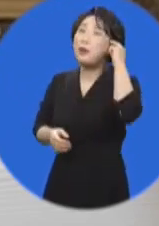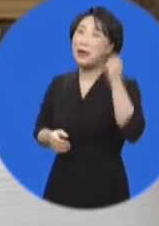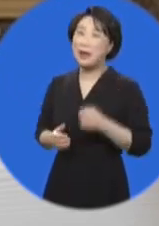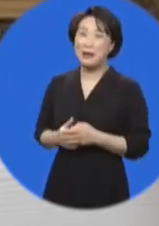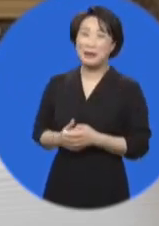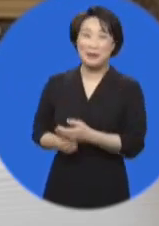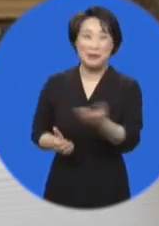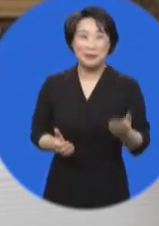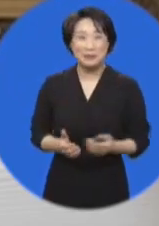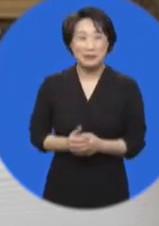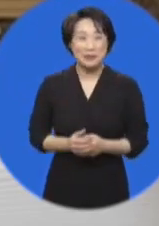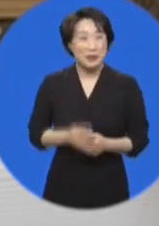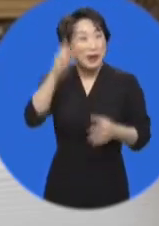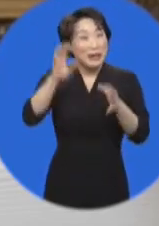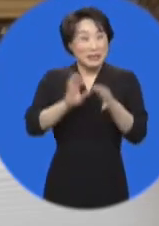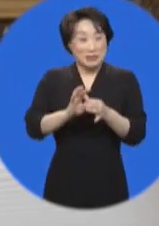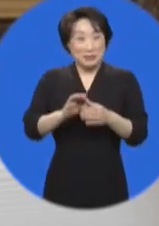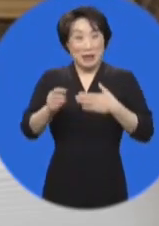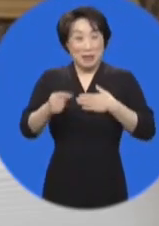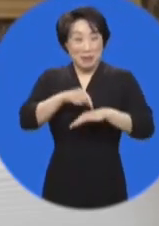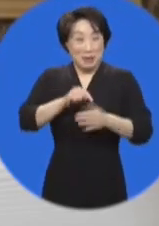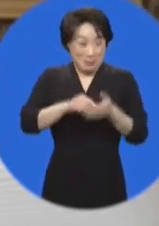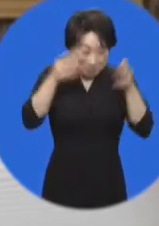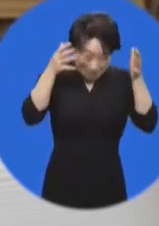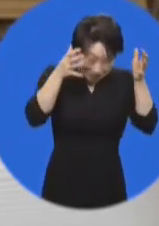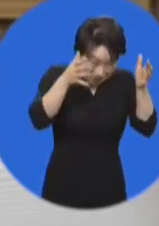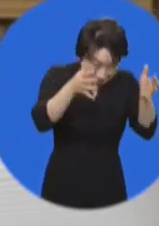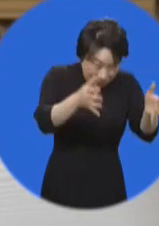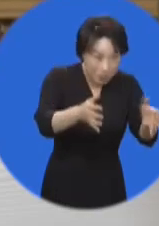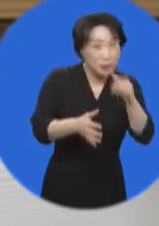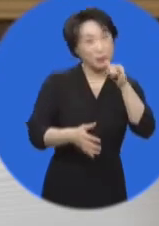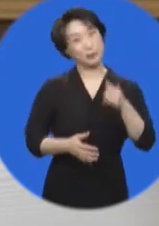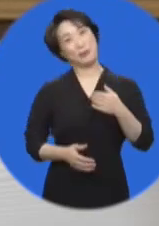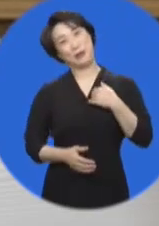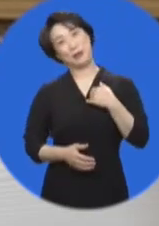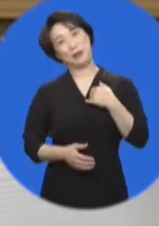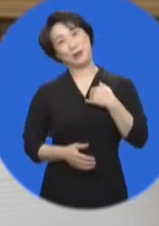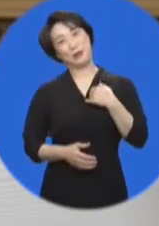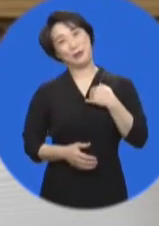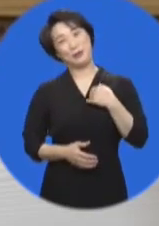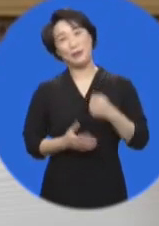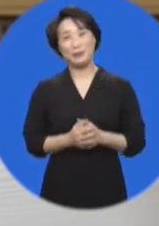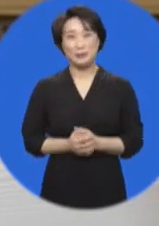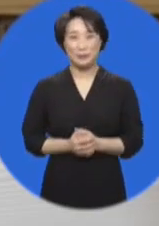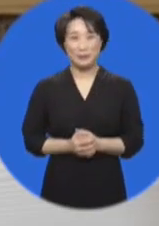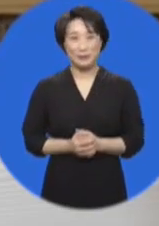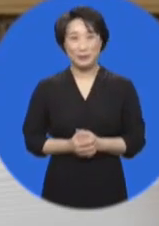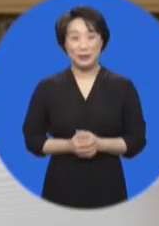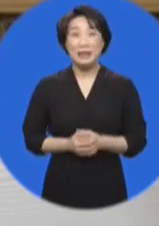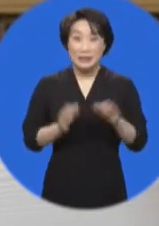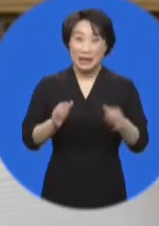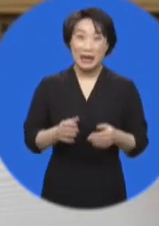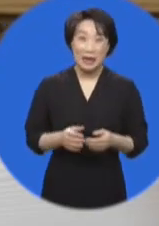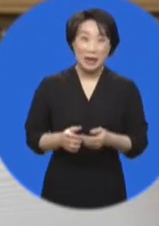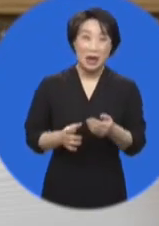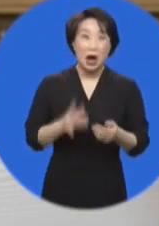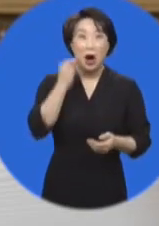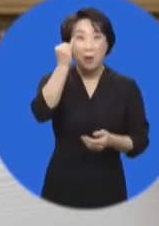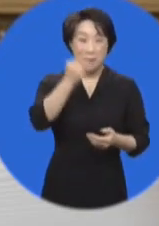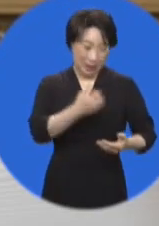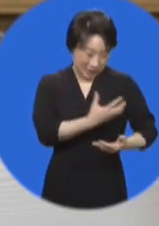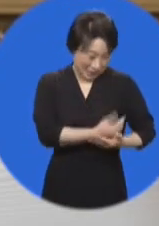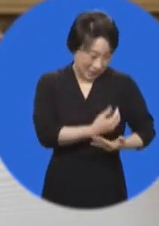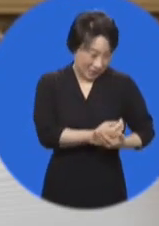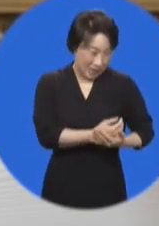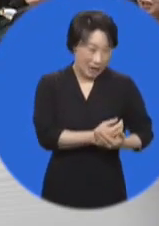하여튼 관심이 마음에 다 거가 있어. 마음. 젖이 부른 엄마의 마음이